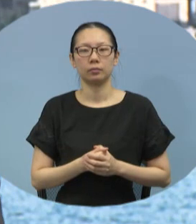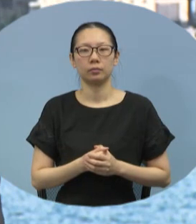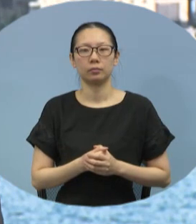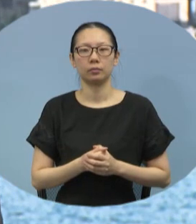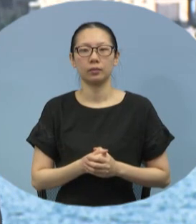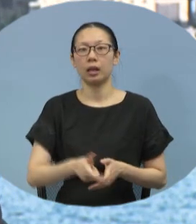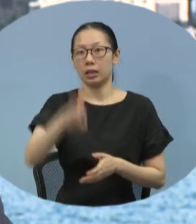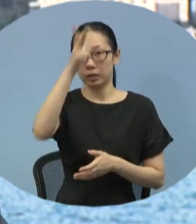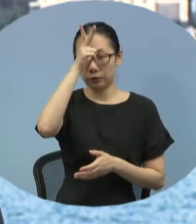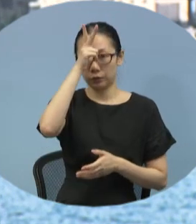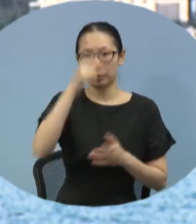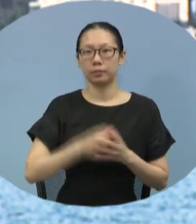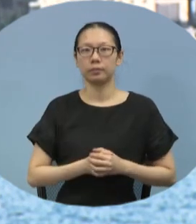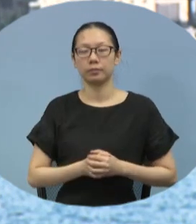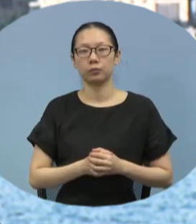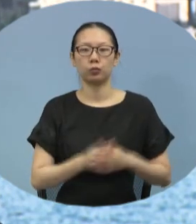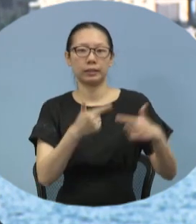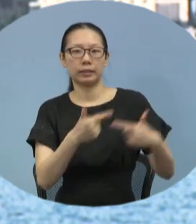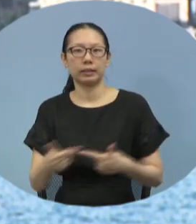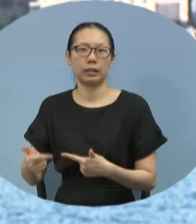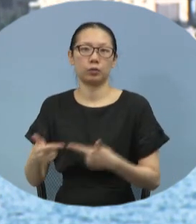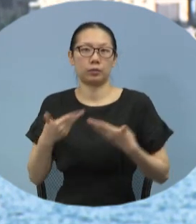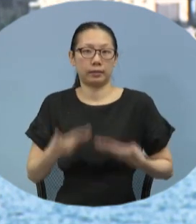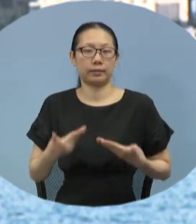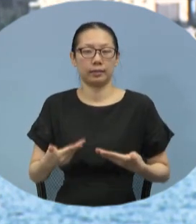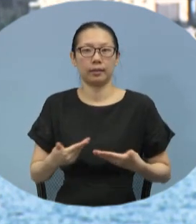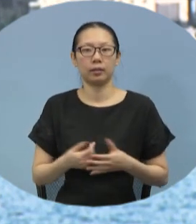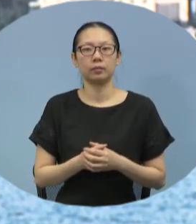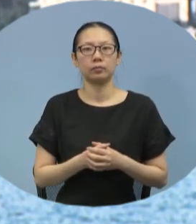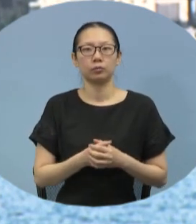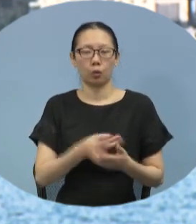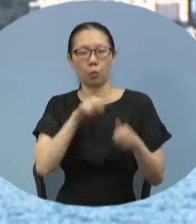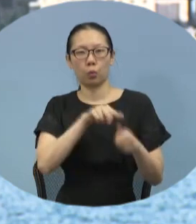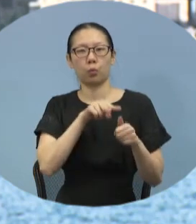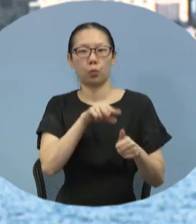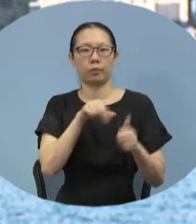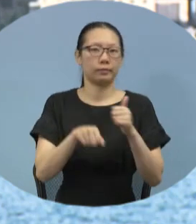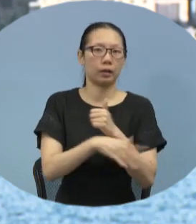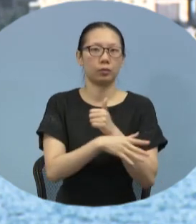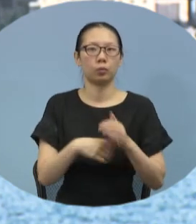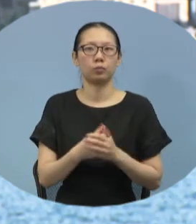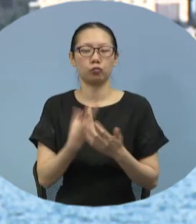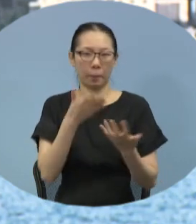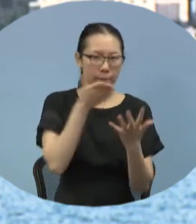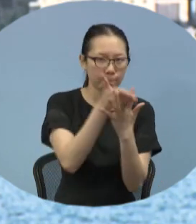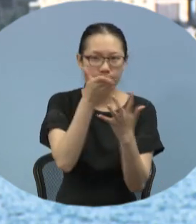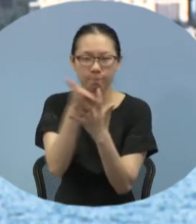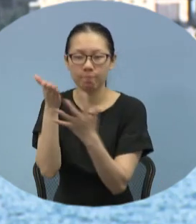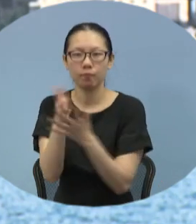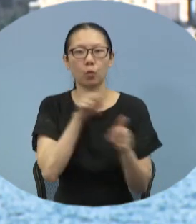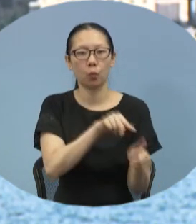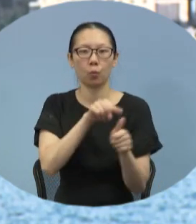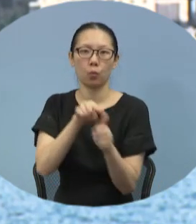見。政府會繼續根據現行的恆常監察機制和主動監